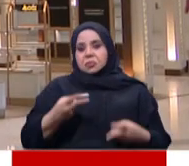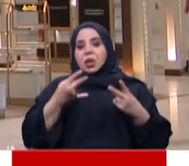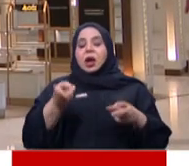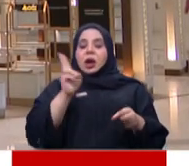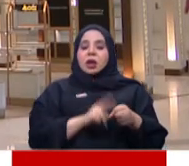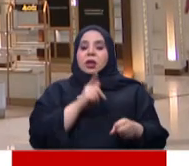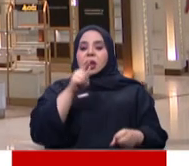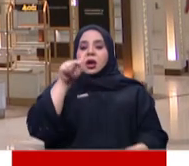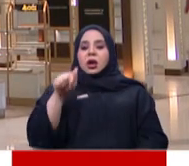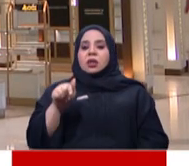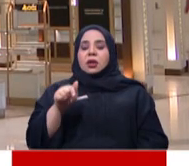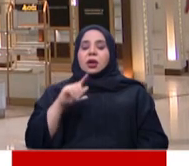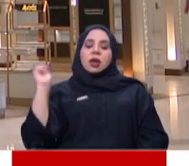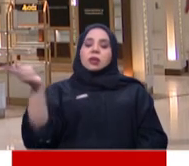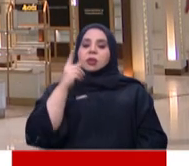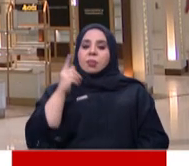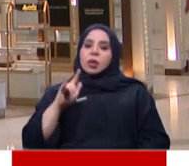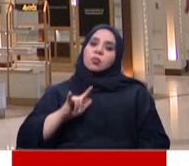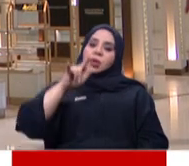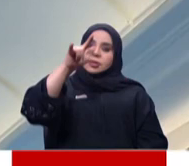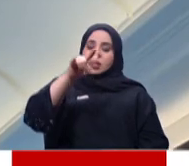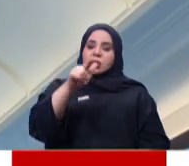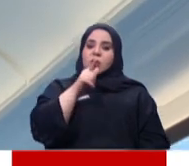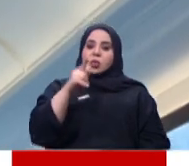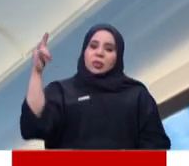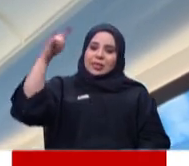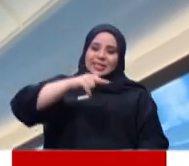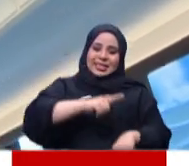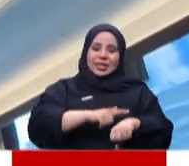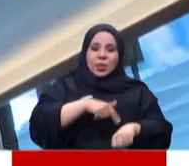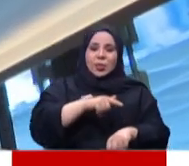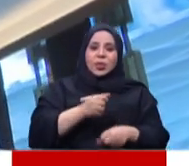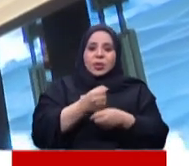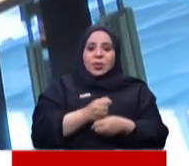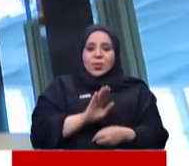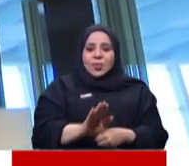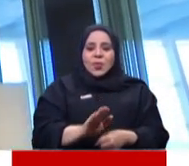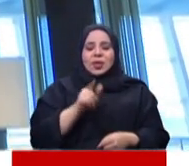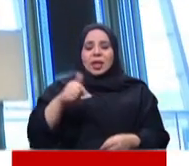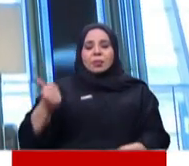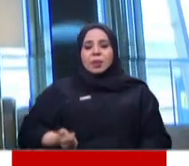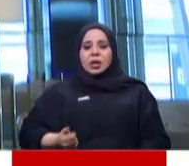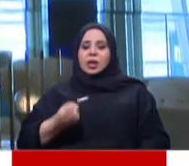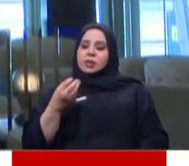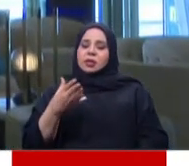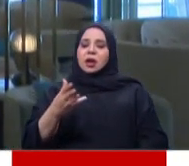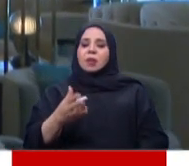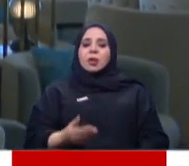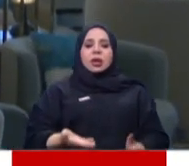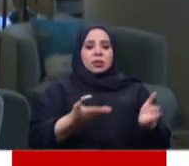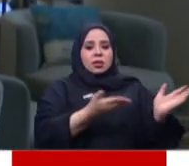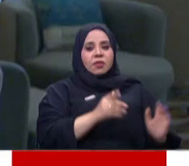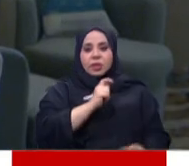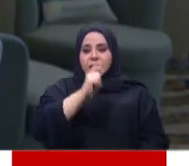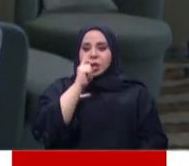وسيتيح المطار لجميع مرتديه حتى مسافري ترانزيت متعة اختبار كرم الضيافة البحريني الأصيل، إذ يضم سوق